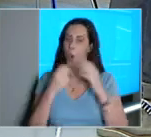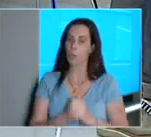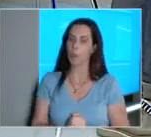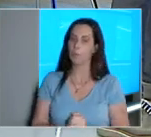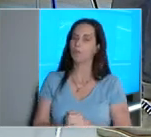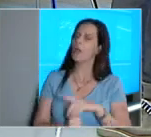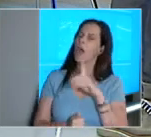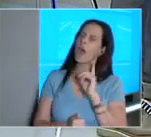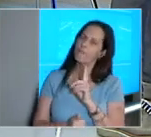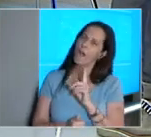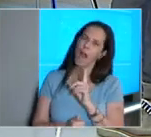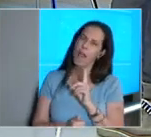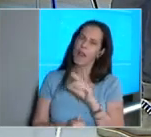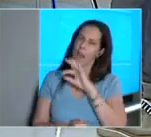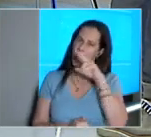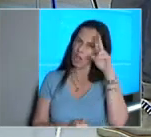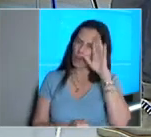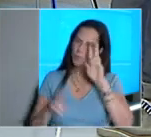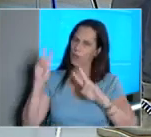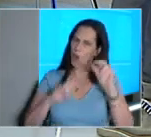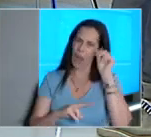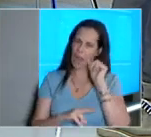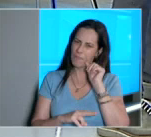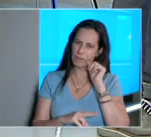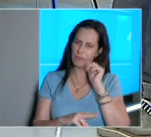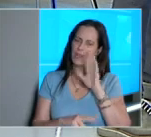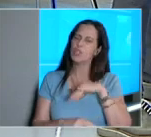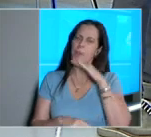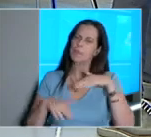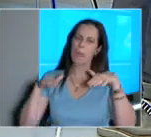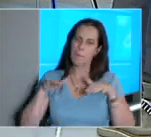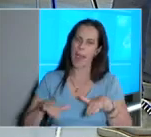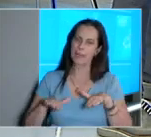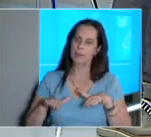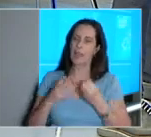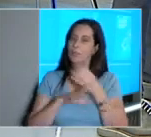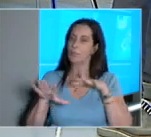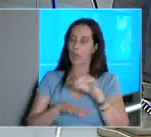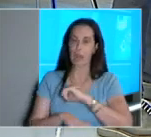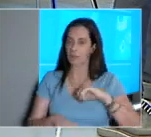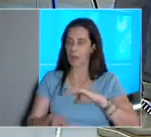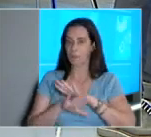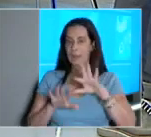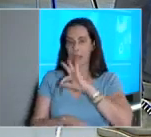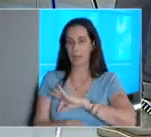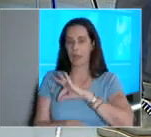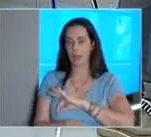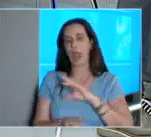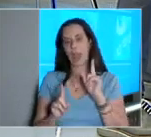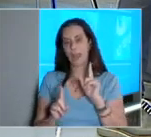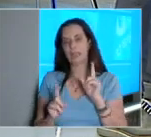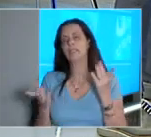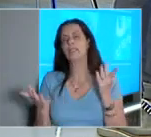נכון, אבל כנראה שלליכוד וכחול לבן באותה סיטואציה יהיה מספיק מנדטים להרכיב ממשלה לבד ולי ליברמן. גם לי ליברמן. אז אפשר לקבל